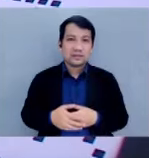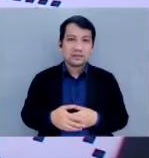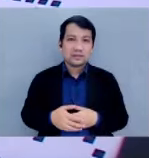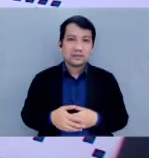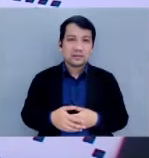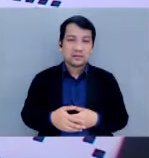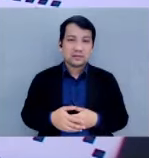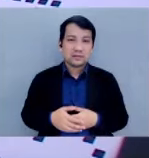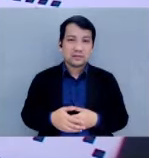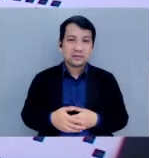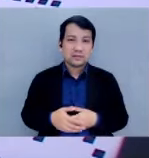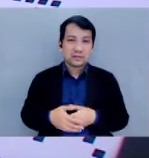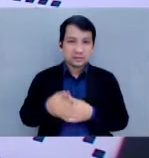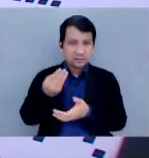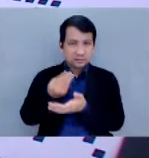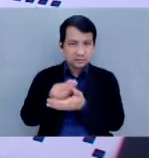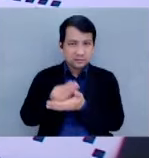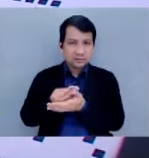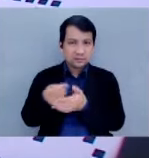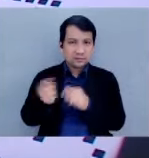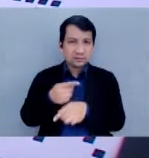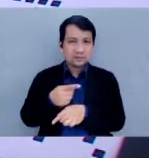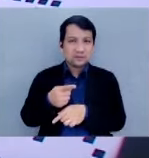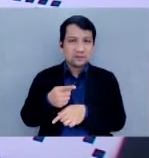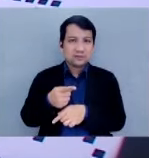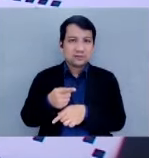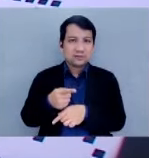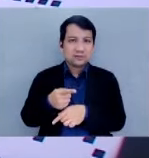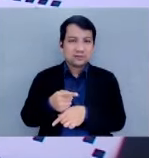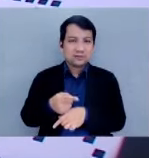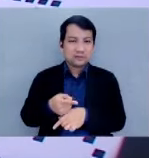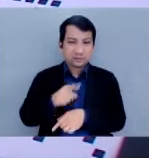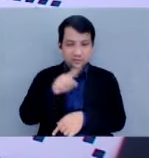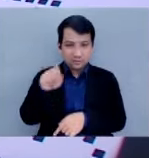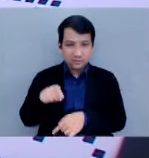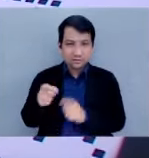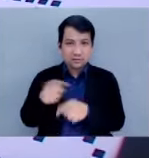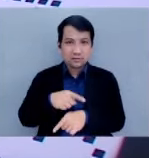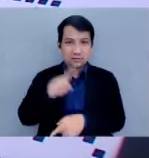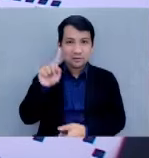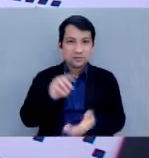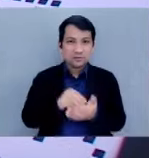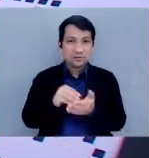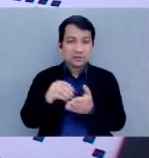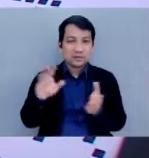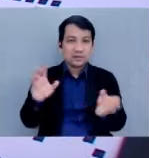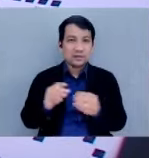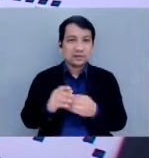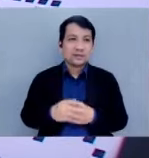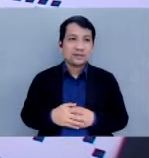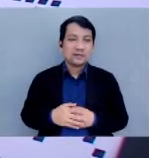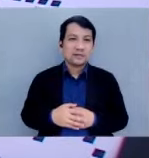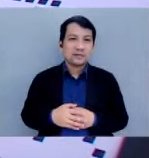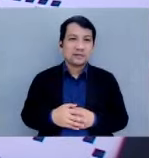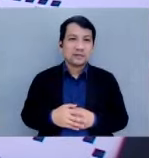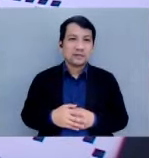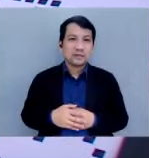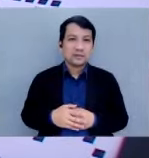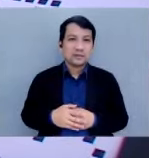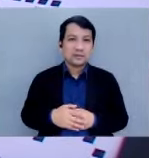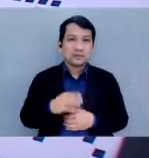dun sa pera? At saka saan galing yun? Ba't mo naman natanong ko saan galing? 1 million pesos eh. Hey boy, tapa nga tayo